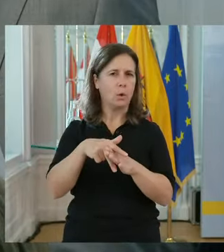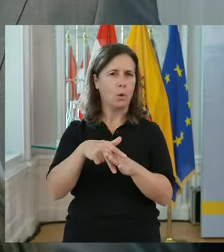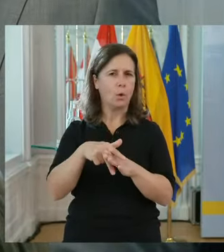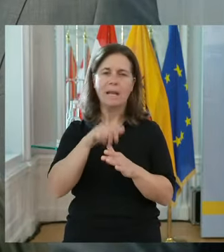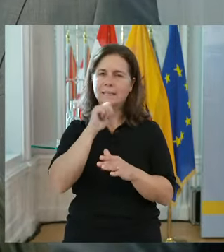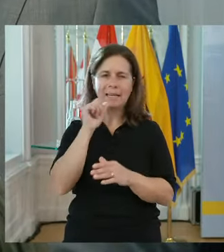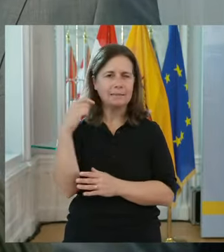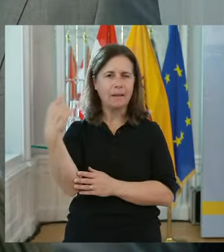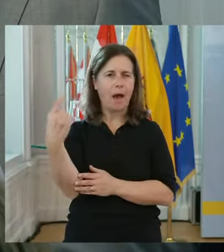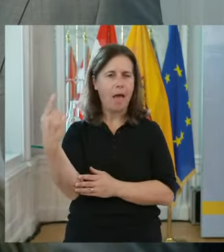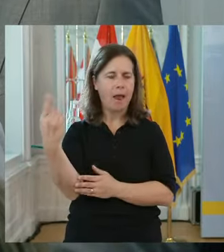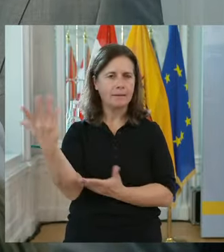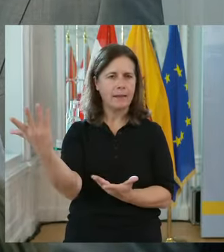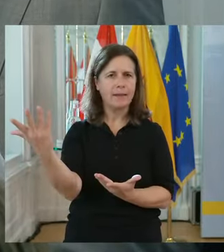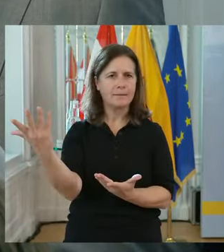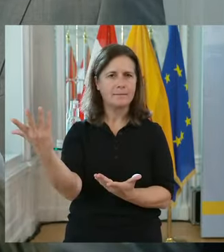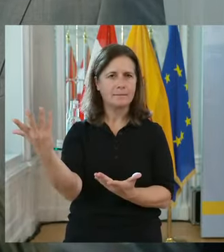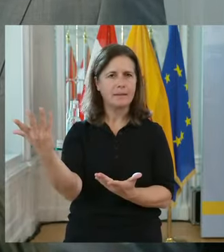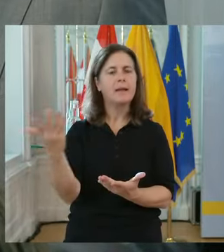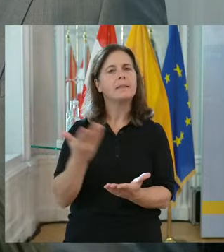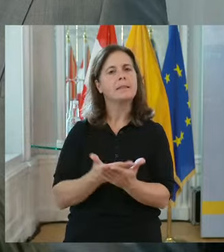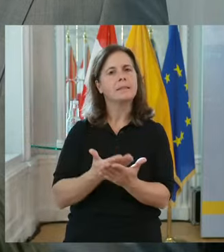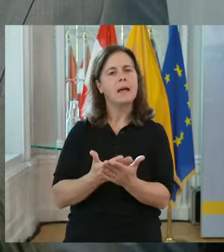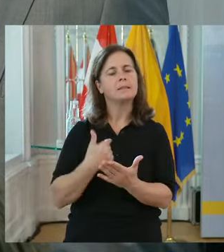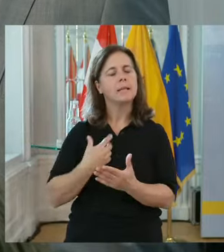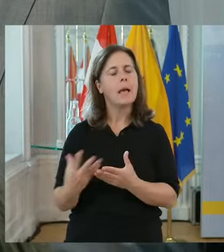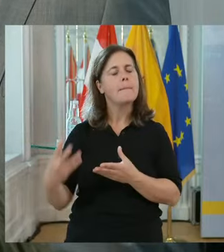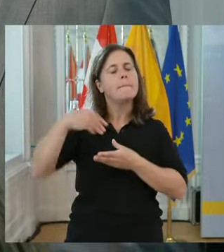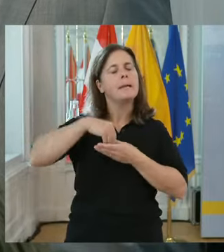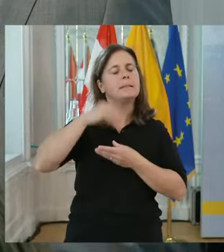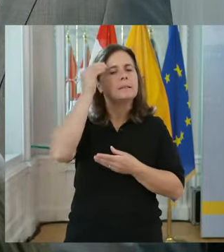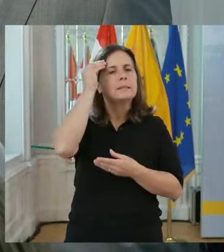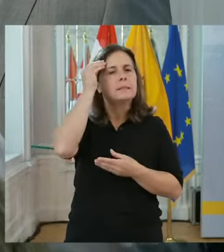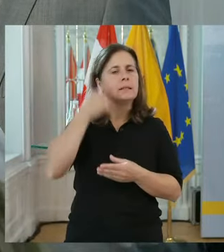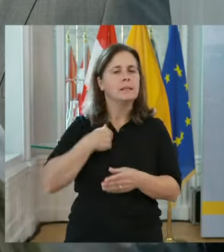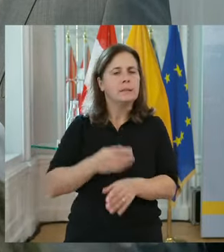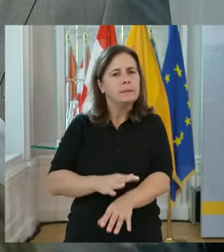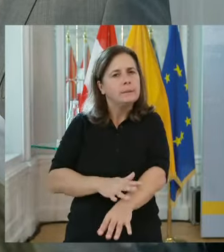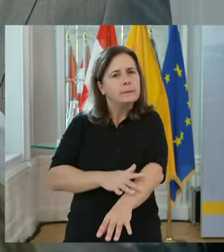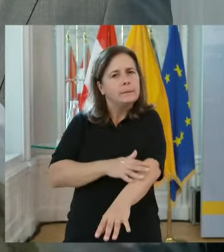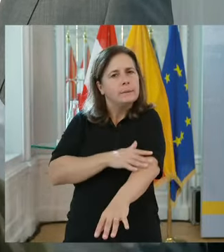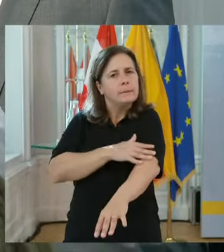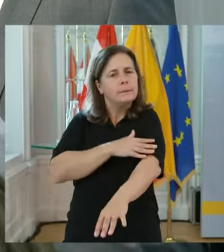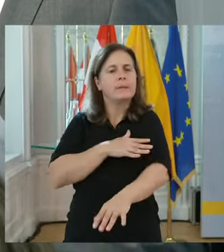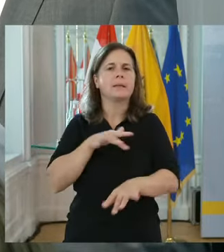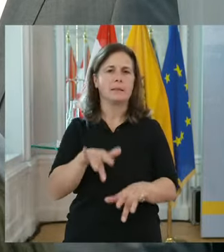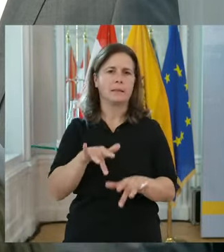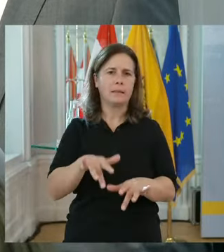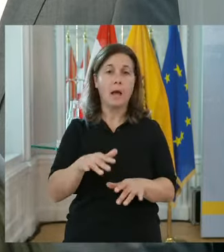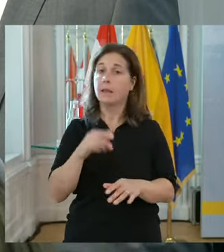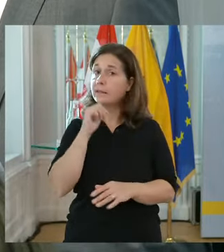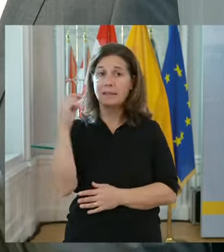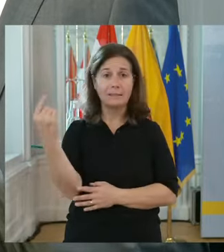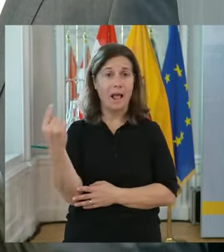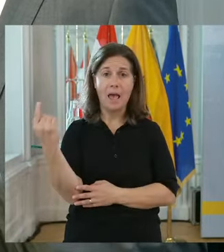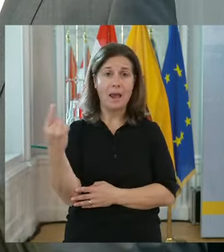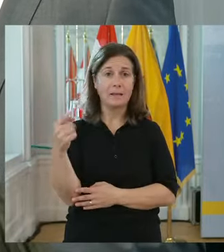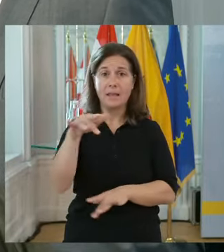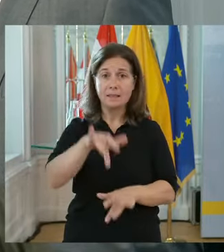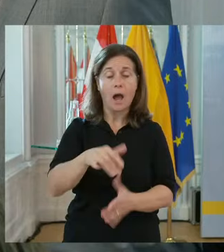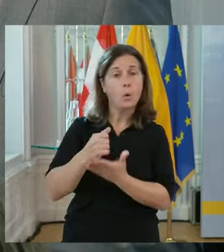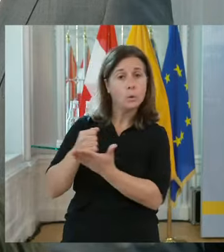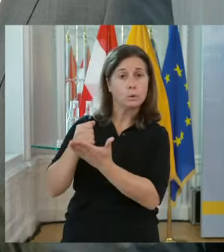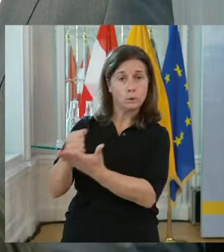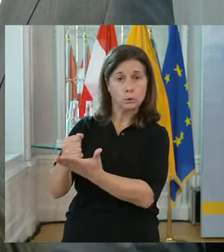nicht mehr alleine gelassen werden. Und das war das, was ich mitnehme und wo ich wirklich Gänsehaut bekommen habe. Sie sind nicht allein, wir unterstützen